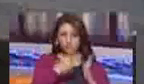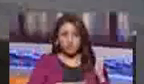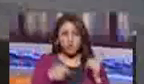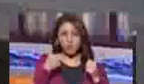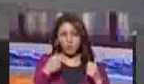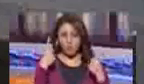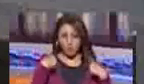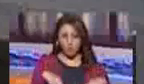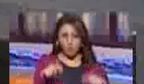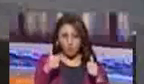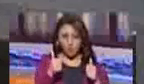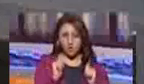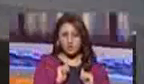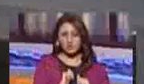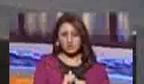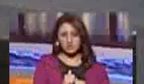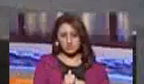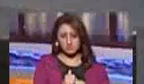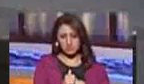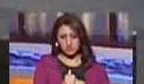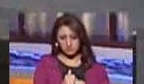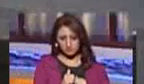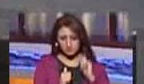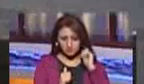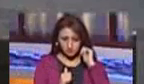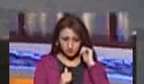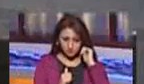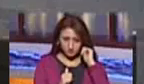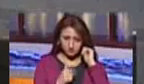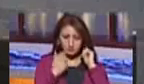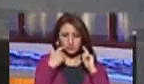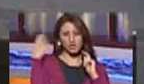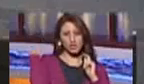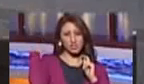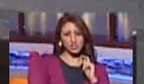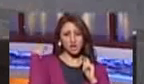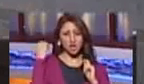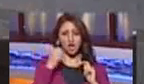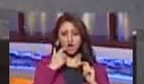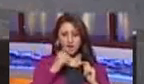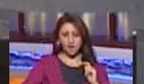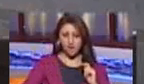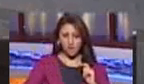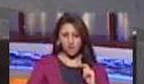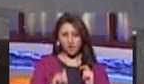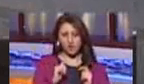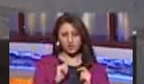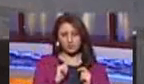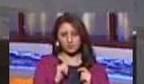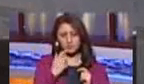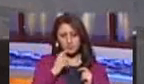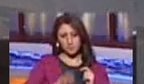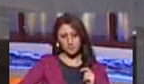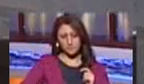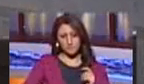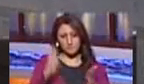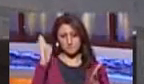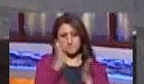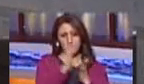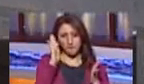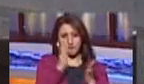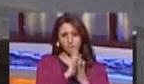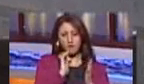مستقره بيشتكي من سجاجات في الظهر وفي الفخذ وفي الركبه وطلق